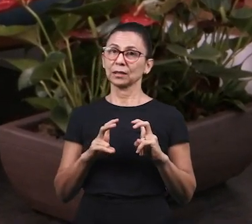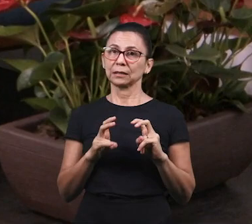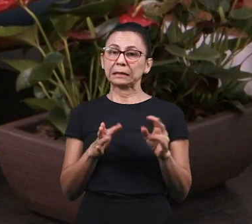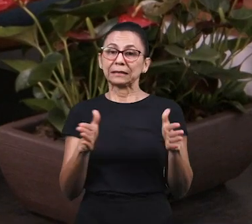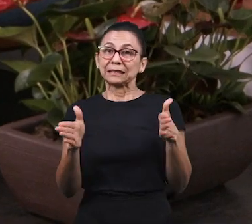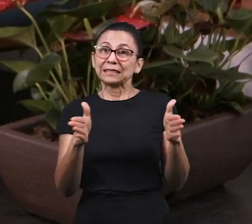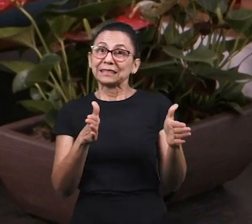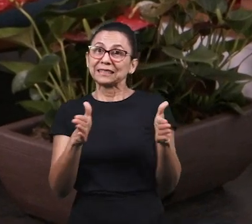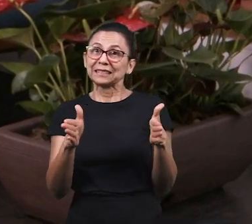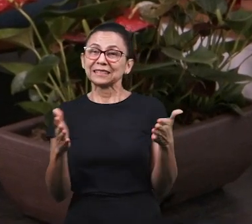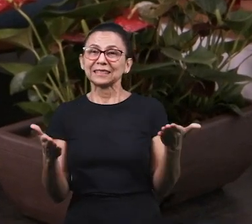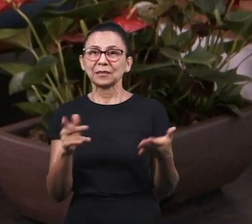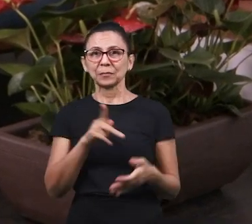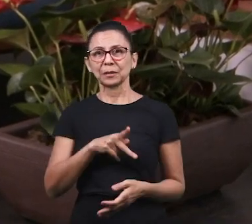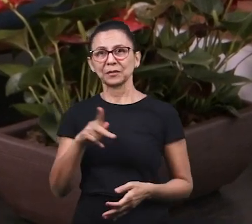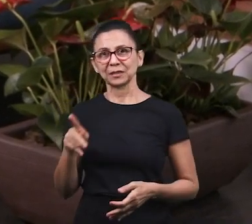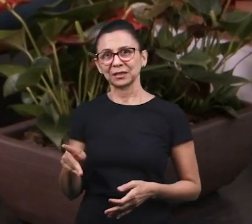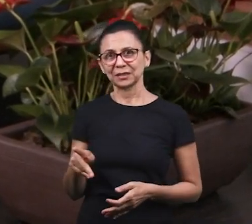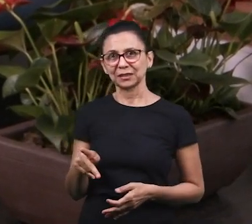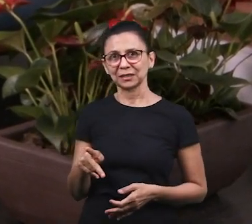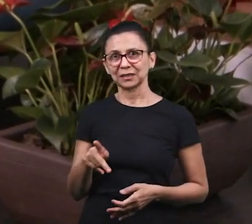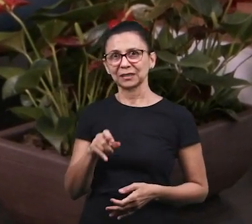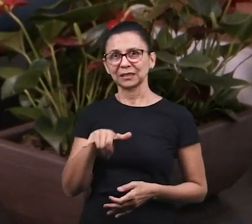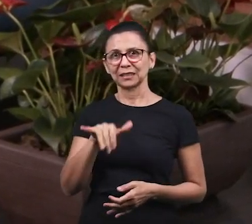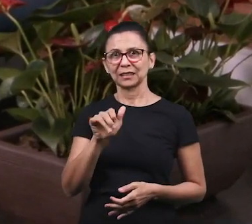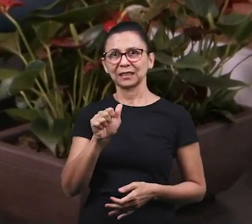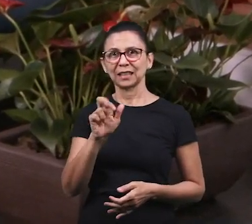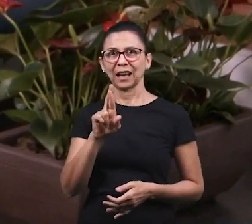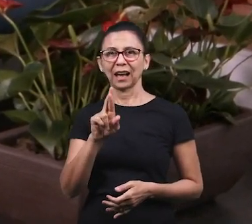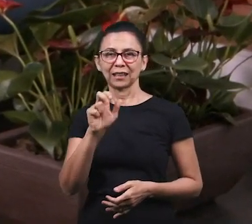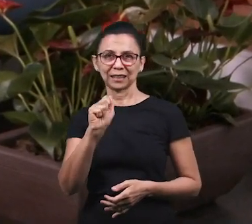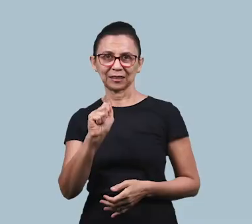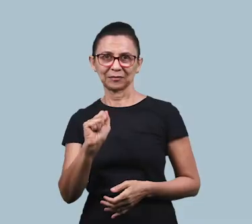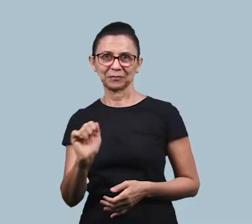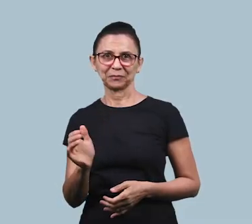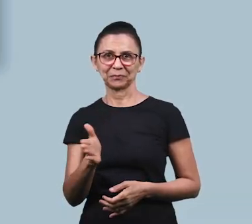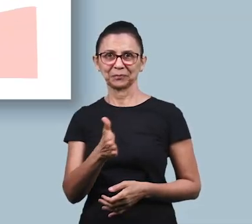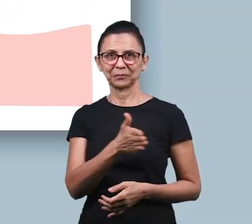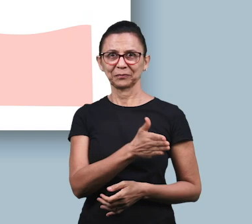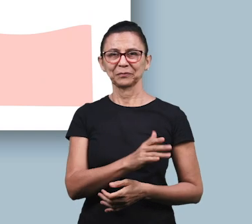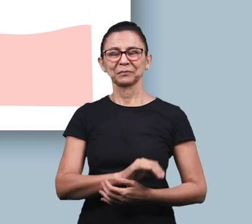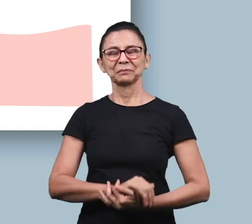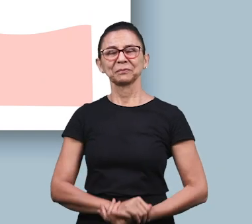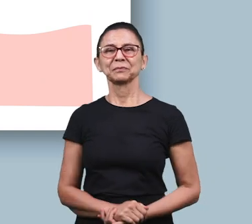la thématique qui sera abordée dans le tableau accessibilité d'aujourd'hui.